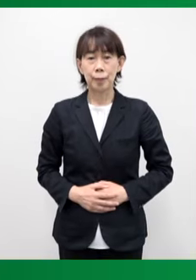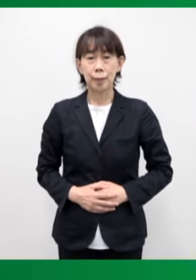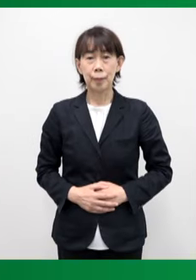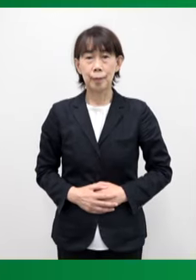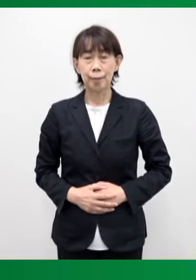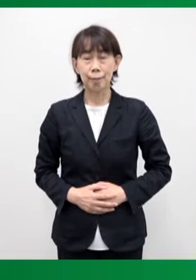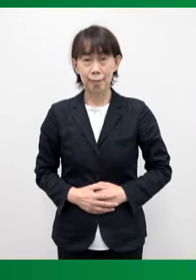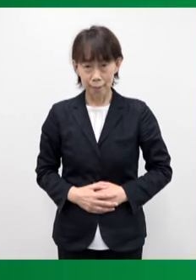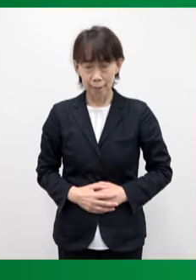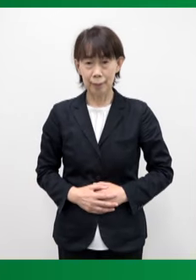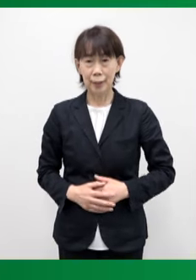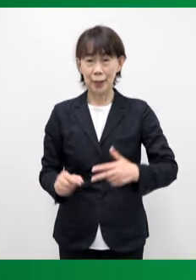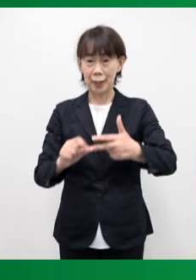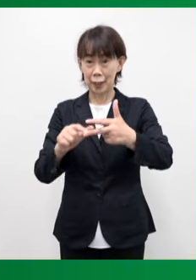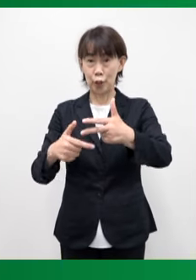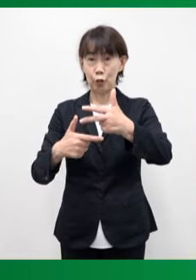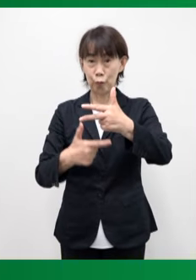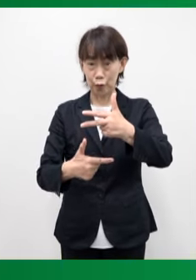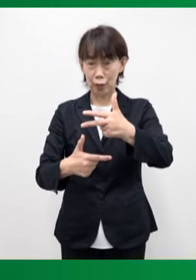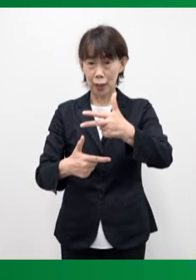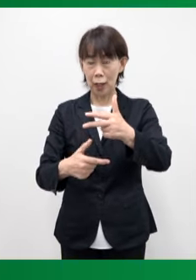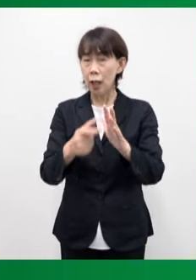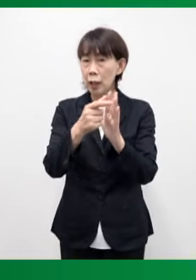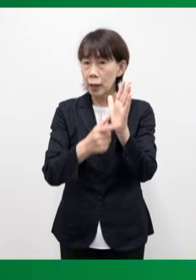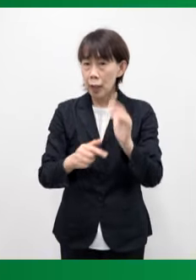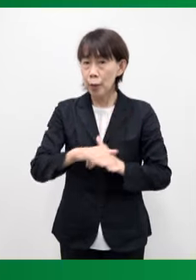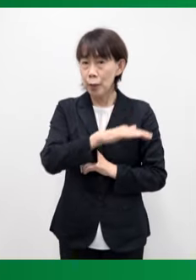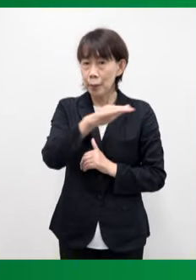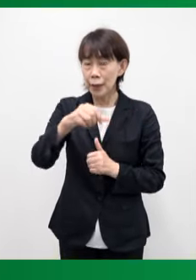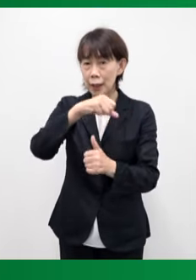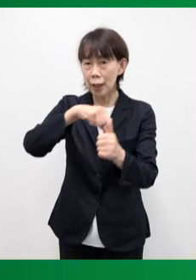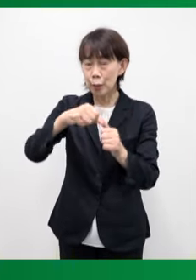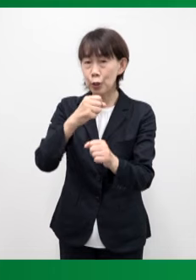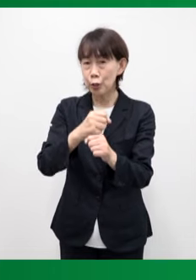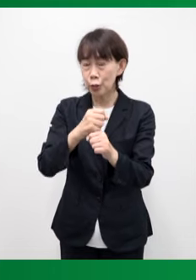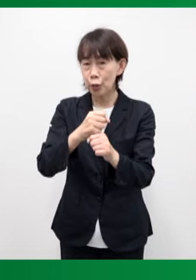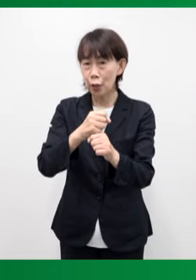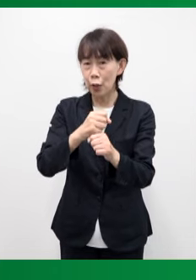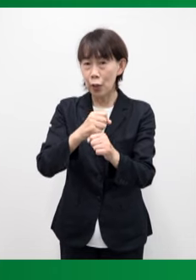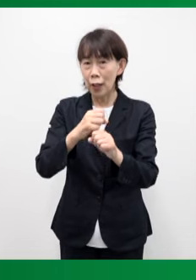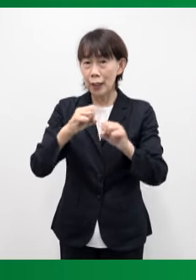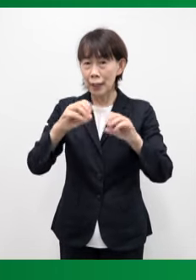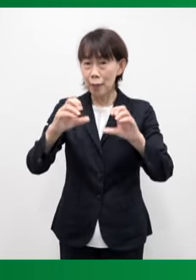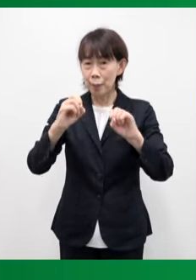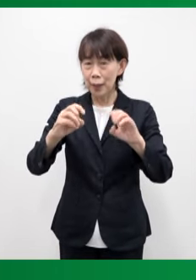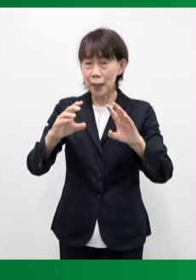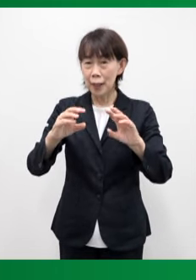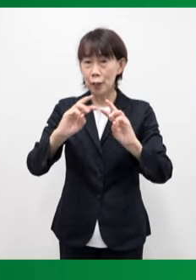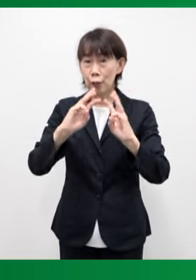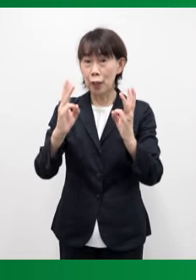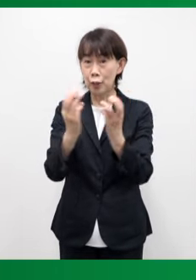このボタンを押したらどこに移動するのか、試しにプレビューで見ていただいてもいいかなと思います。